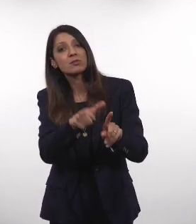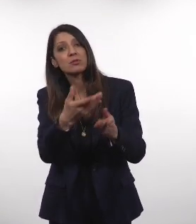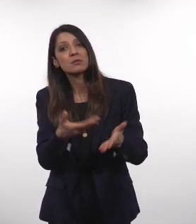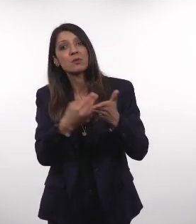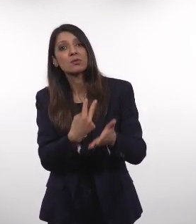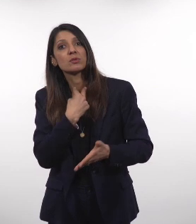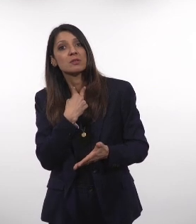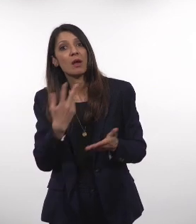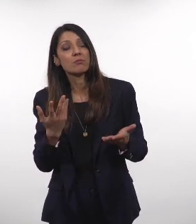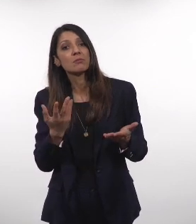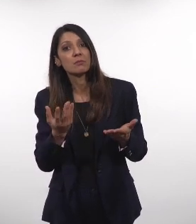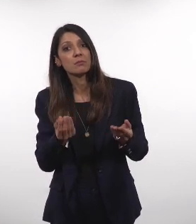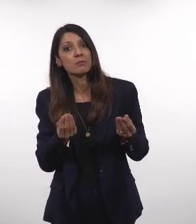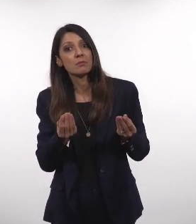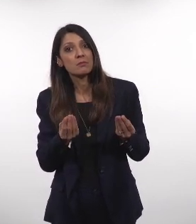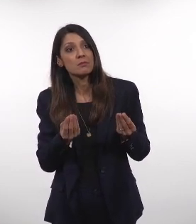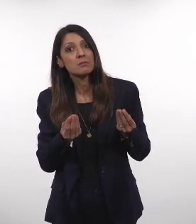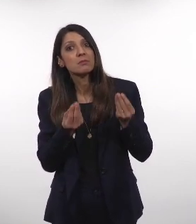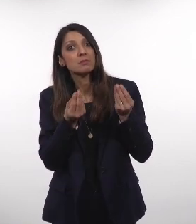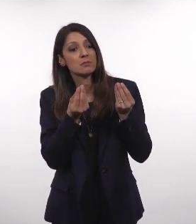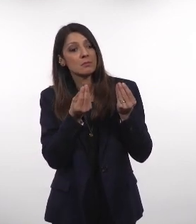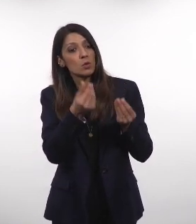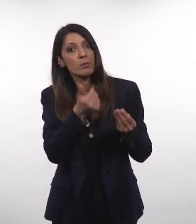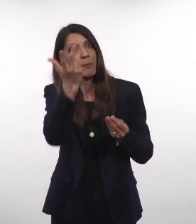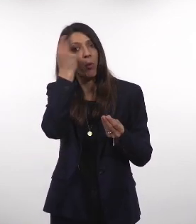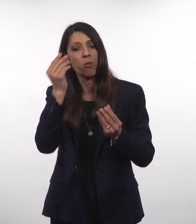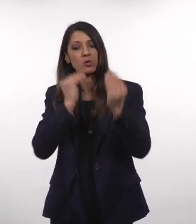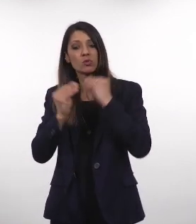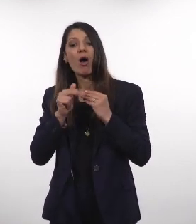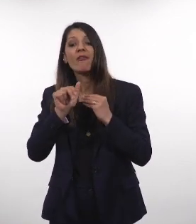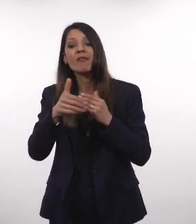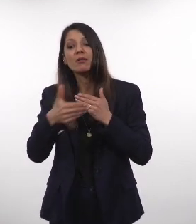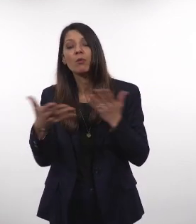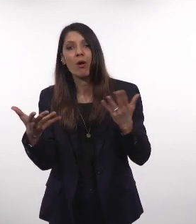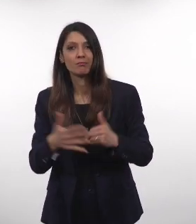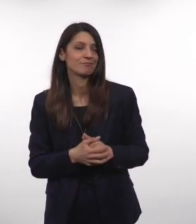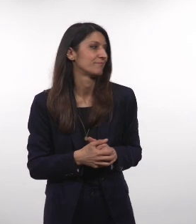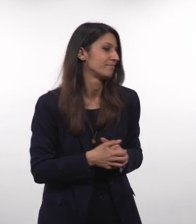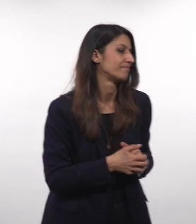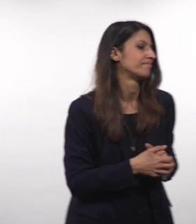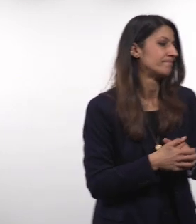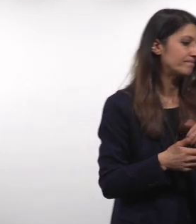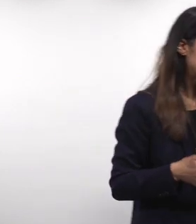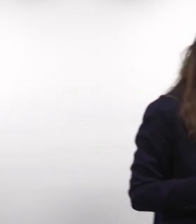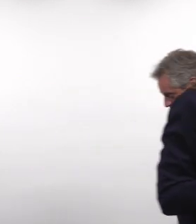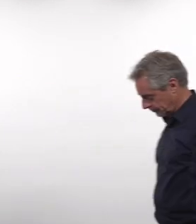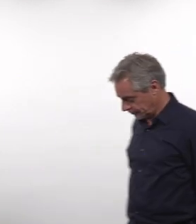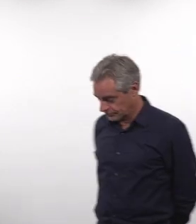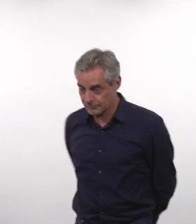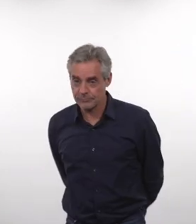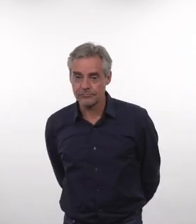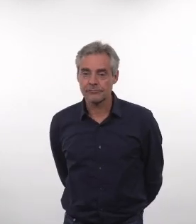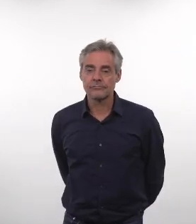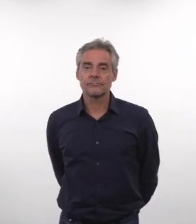justement de permettre de comprendre le soin. Euh, pour les autres, pour les personnes